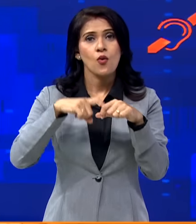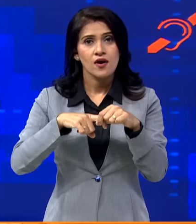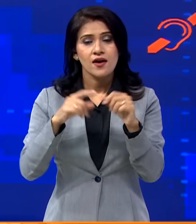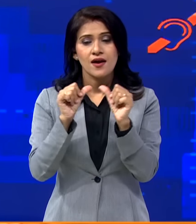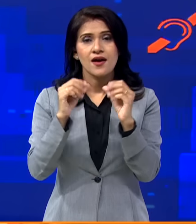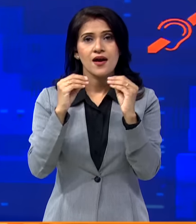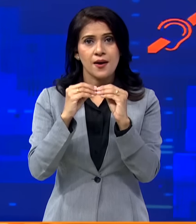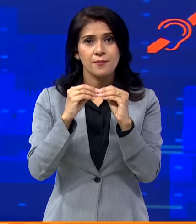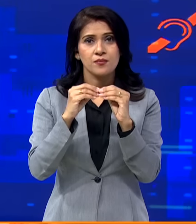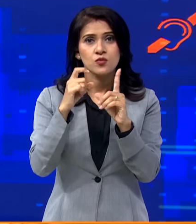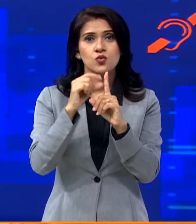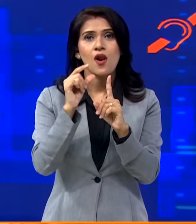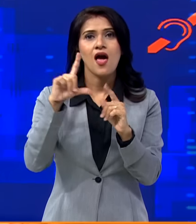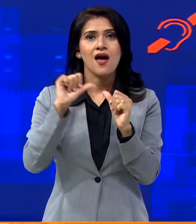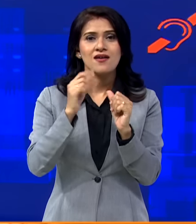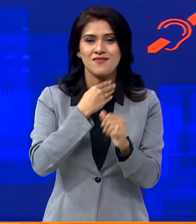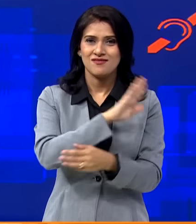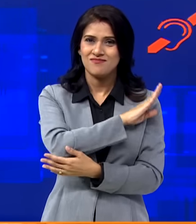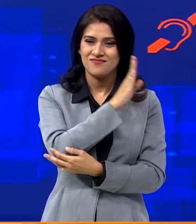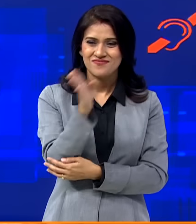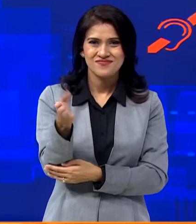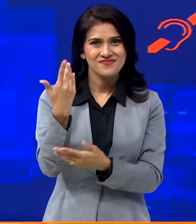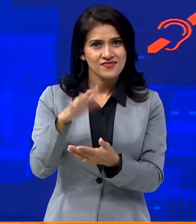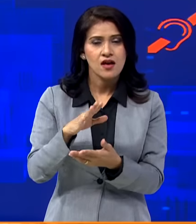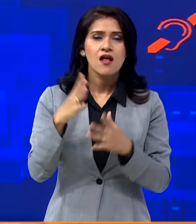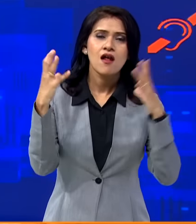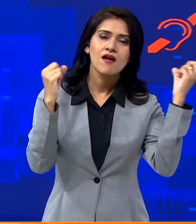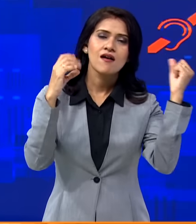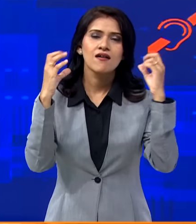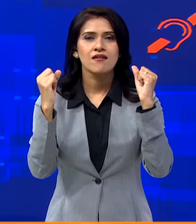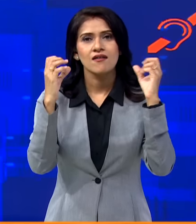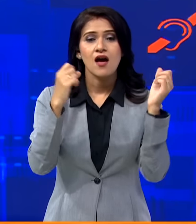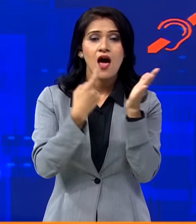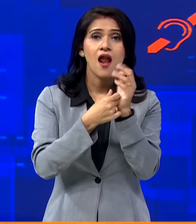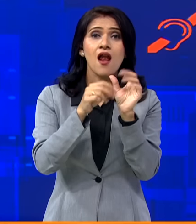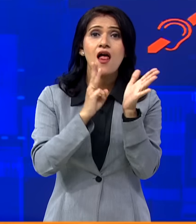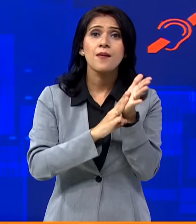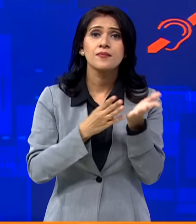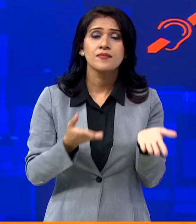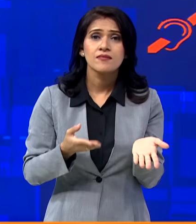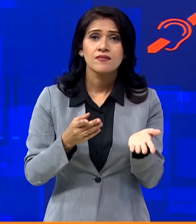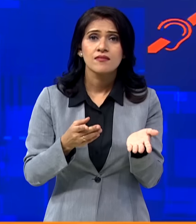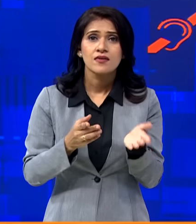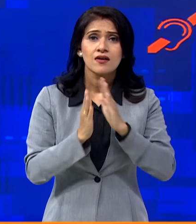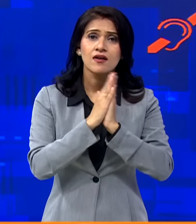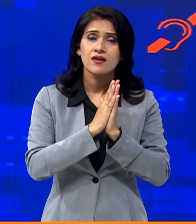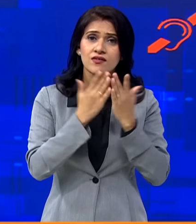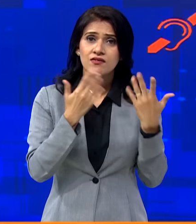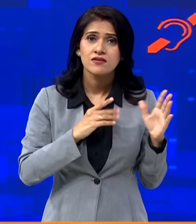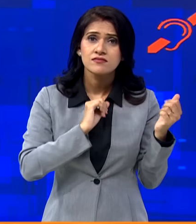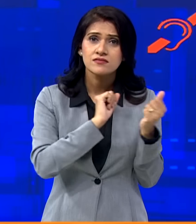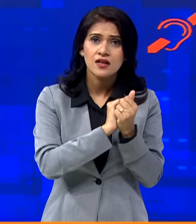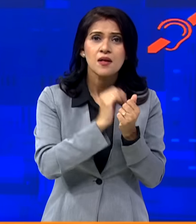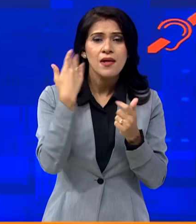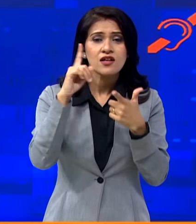तो उन्होंने राम का भजन गाया और उन्होंने मेरे साथ बैठ के उस समय जम्मू कश्मीर में बहुत आतंकवाद फैल रहा था तो